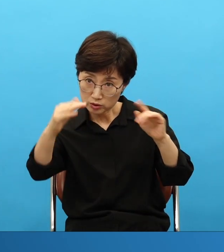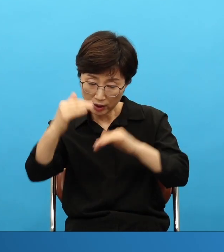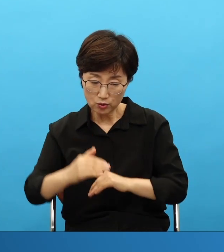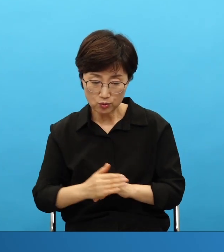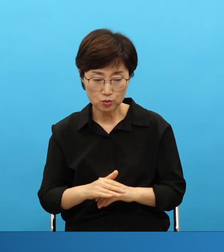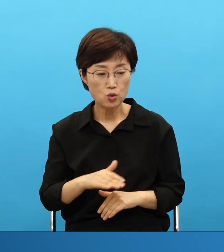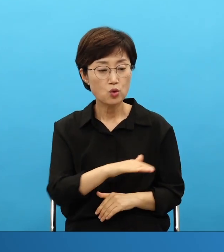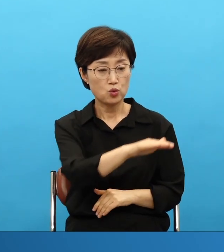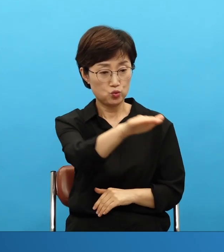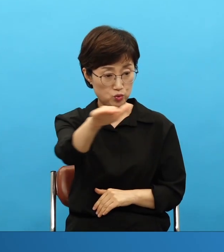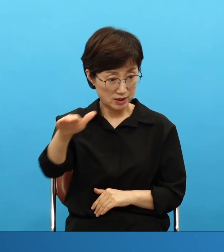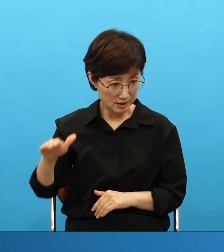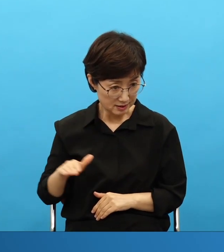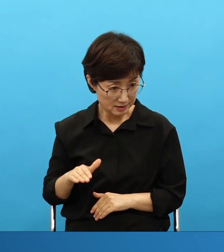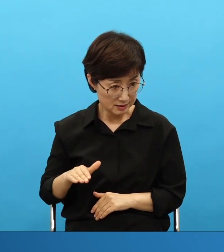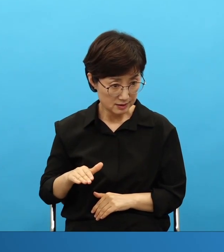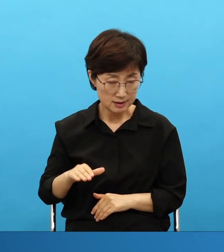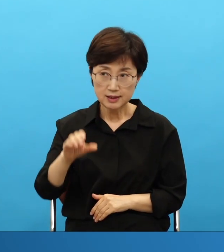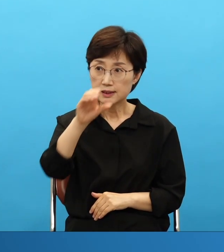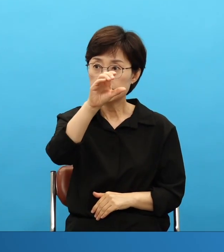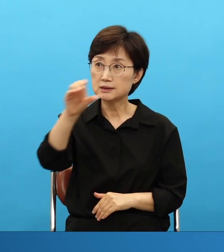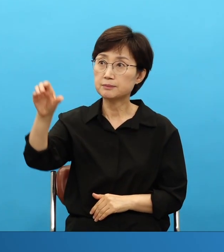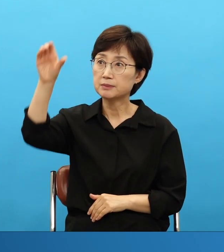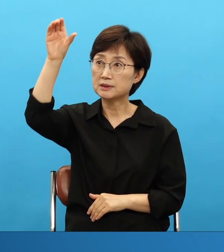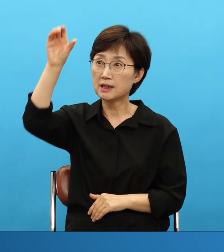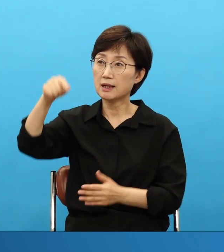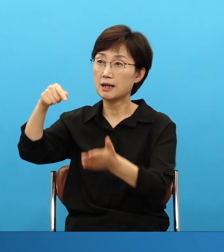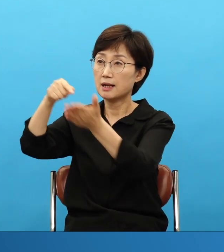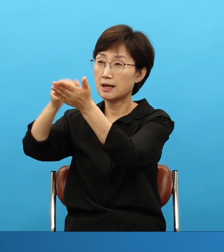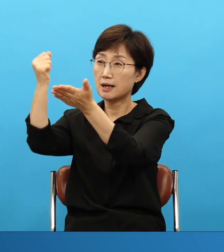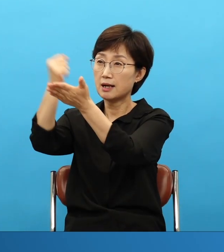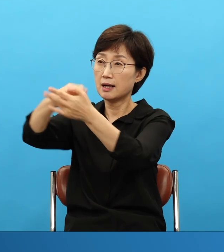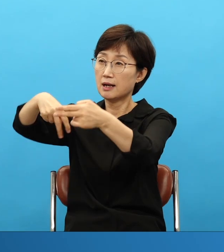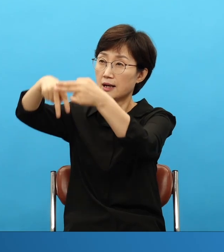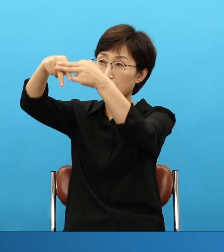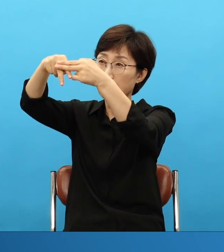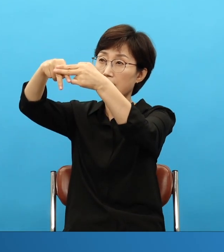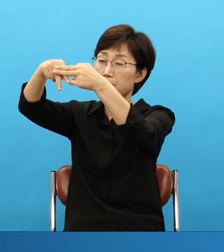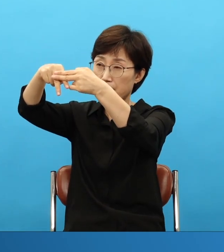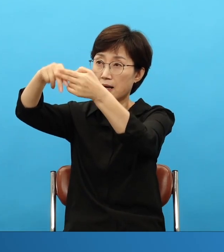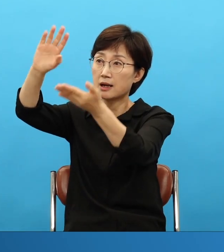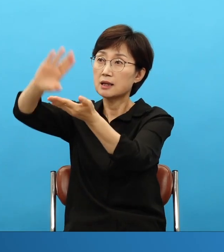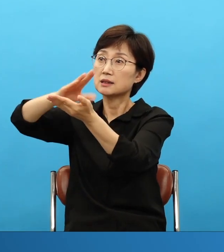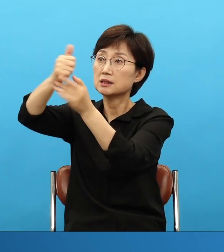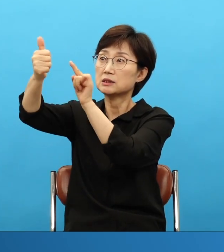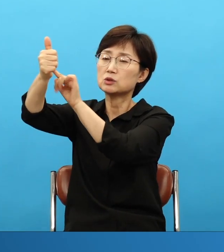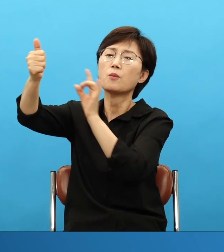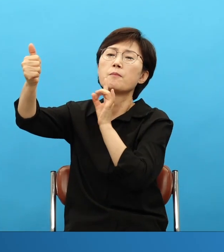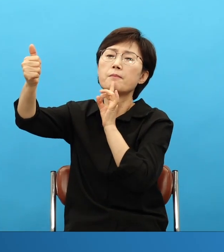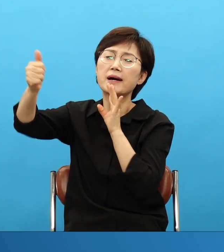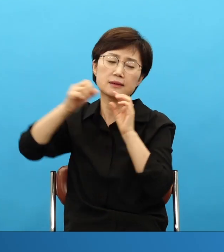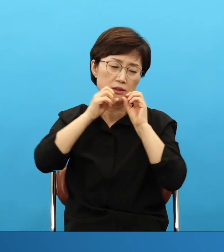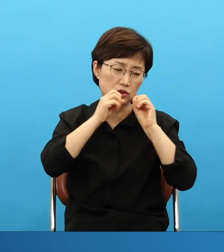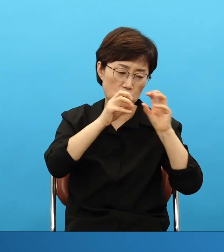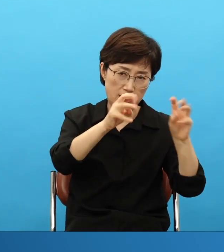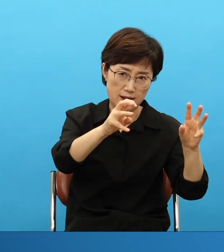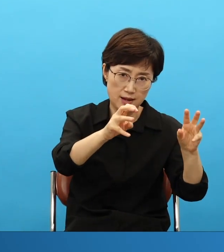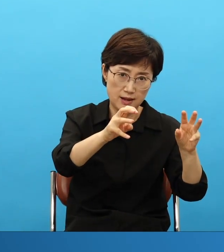그리스도를 전하니 유대인에게는 그리기는 것이요 이방인에게는 미련한 것이로